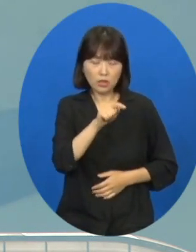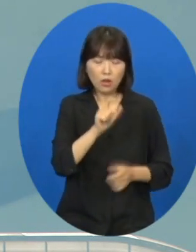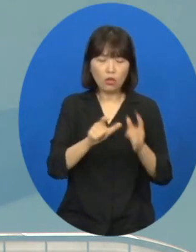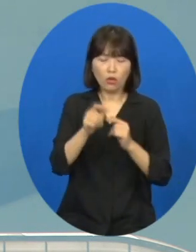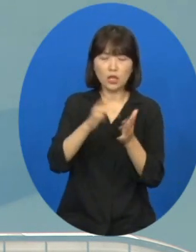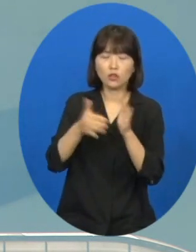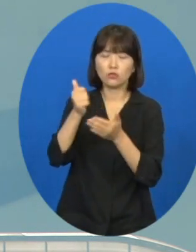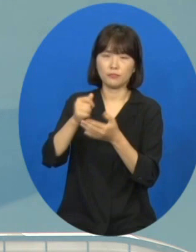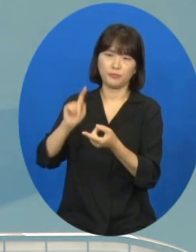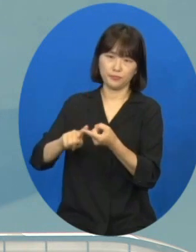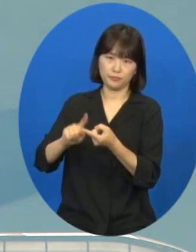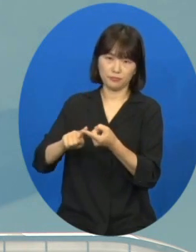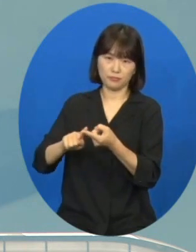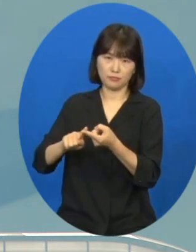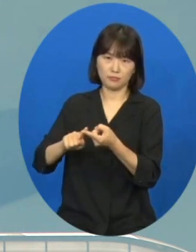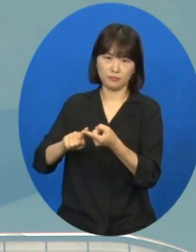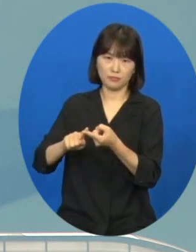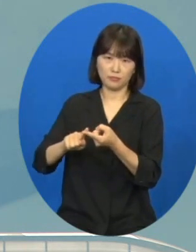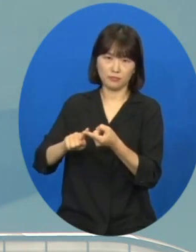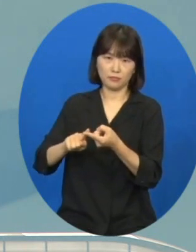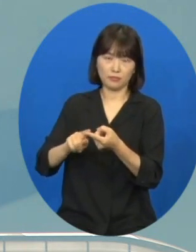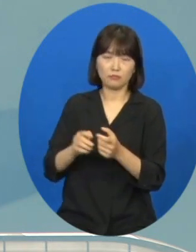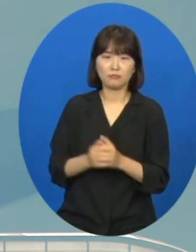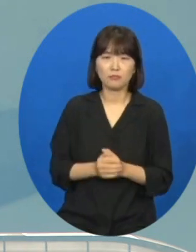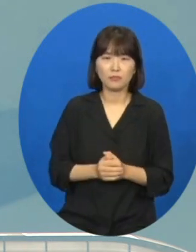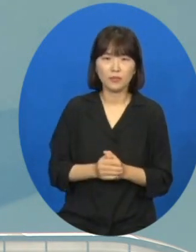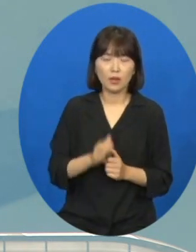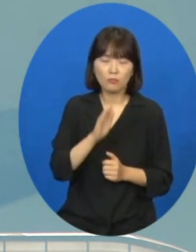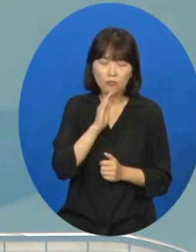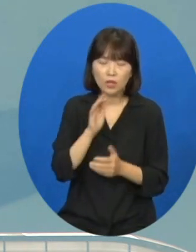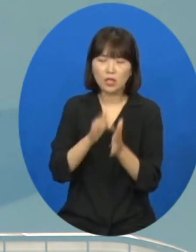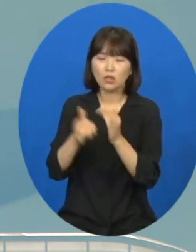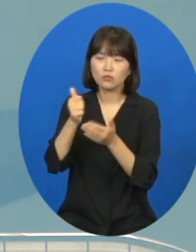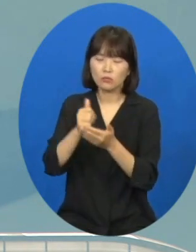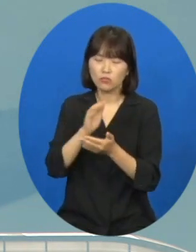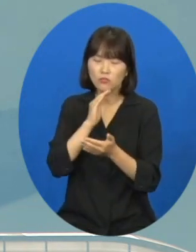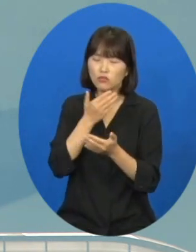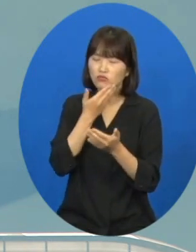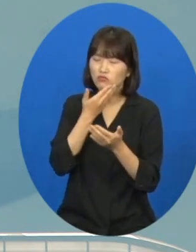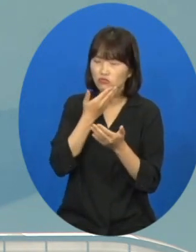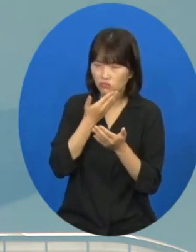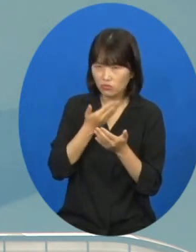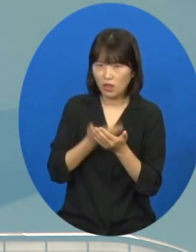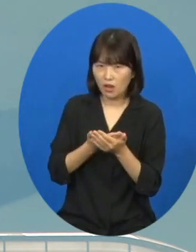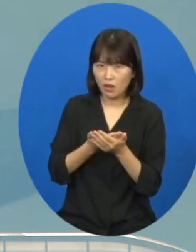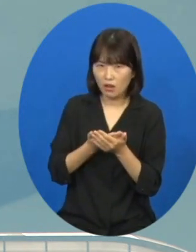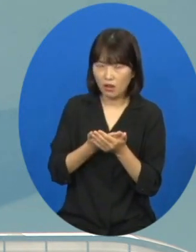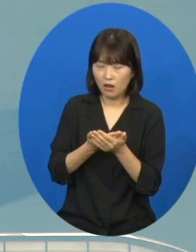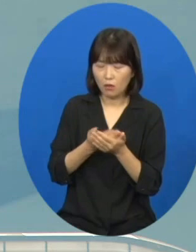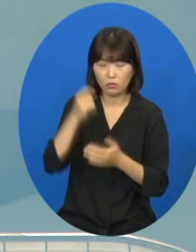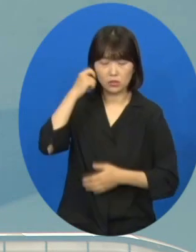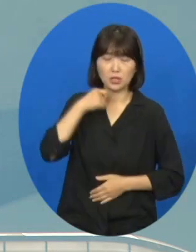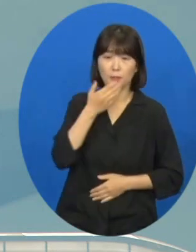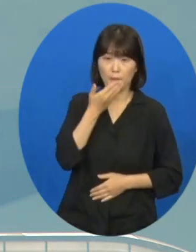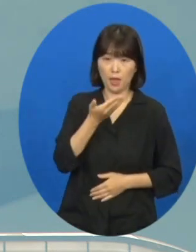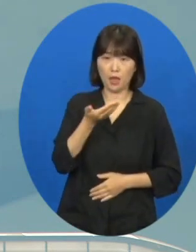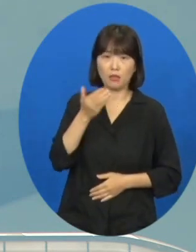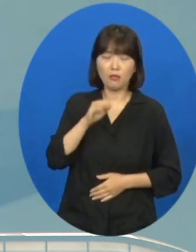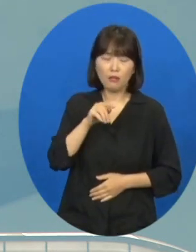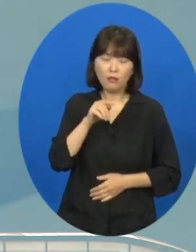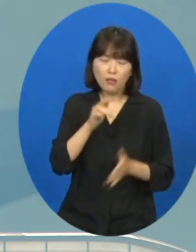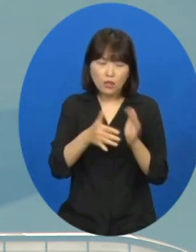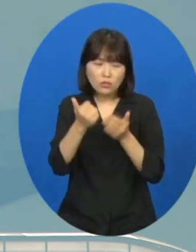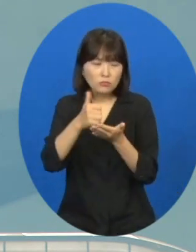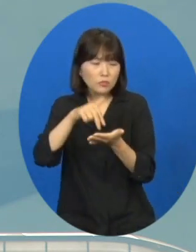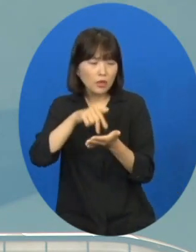예수님답잖아요. 우리가 그렇지, 예수님은 참 귀한 분이셔. 이렇게 느껴지잖아요. 근데 예수님이 그걸